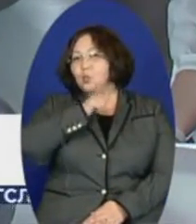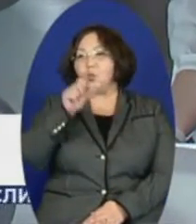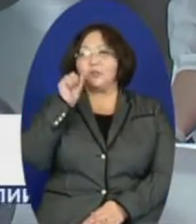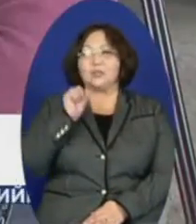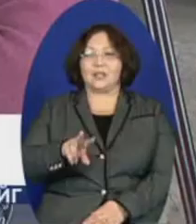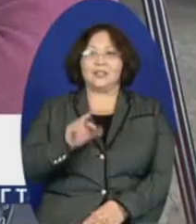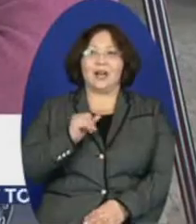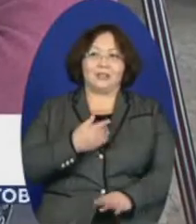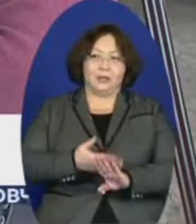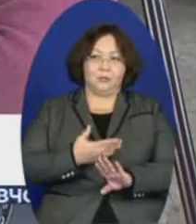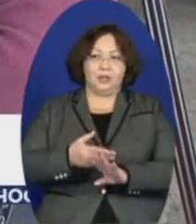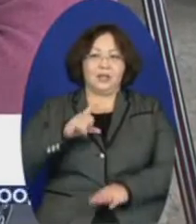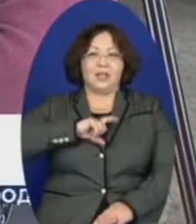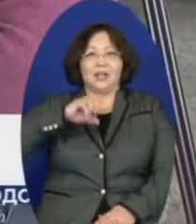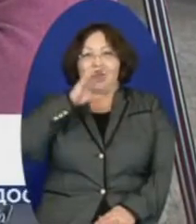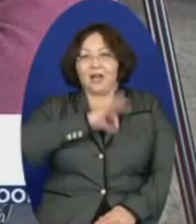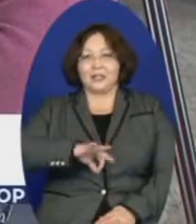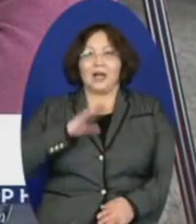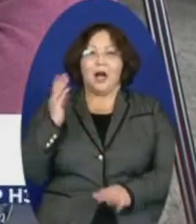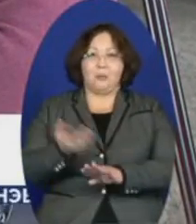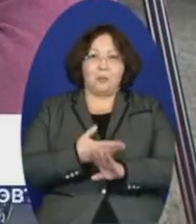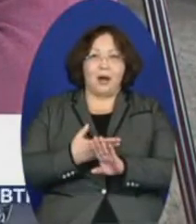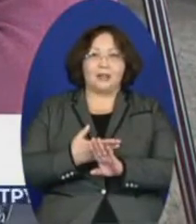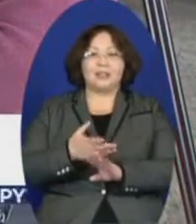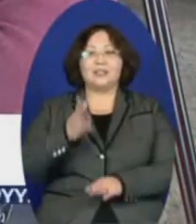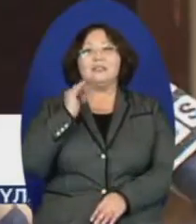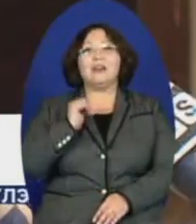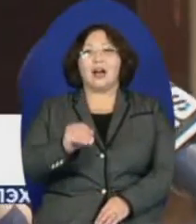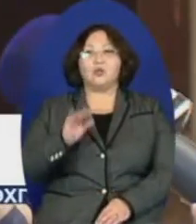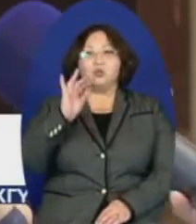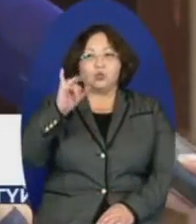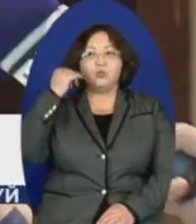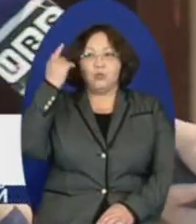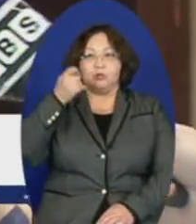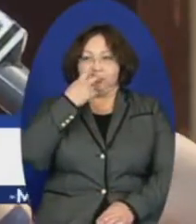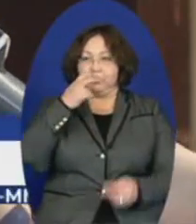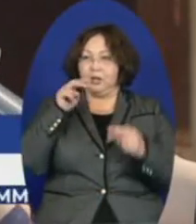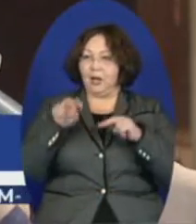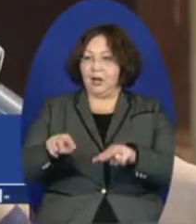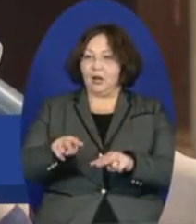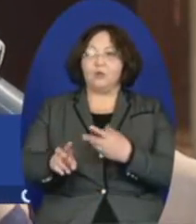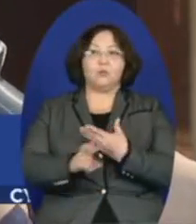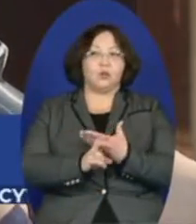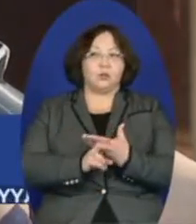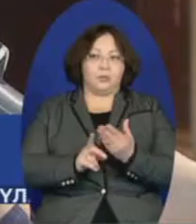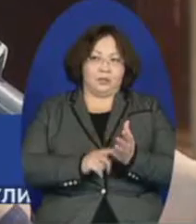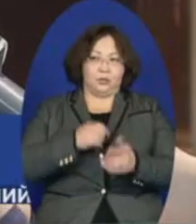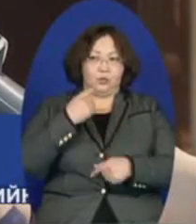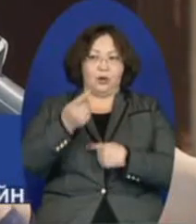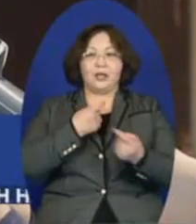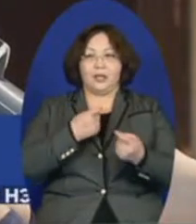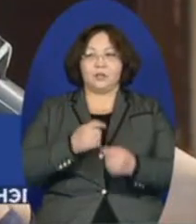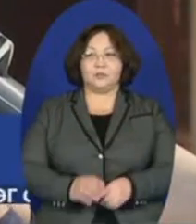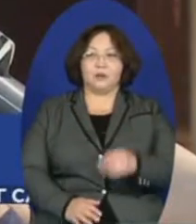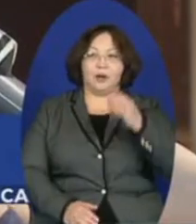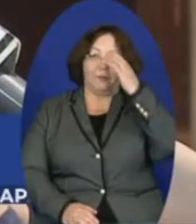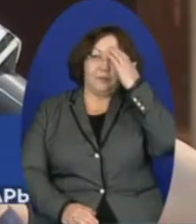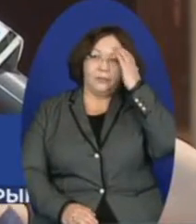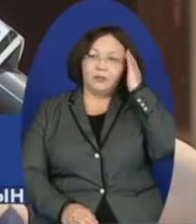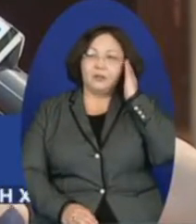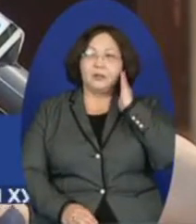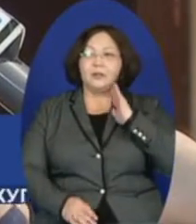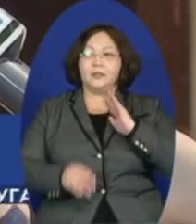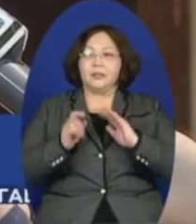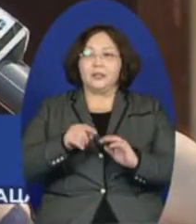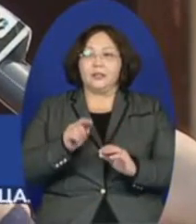эрх ашиг тий одоо үгдийн хамгаалалтыг та нар яаж одоо үзэж байгаа юм бэ? Энэ дээр бол маш болгоомжлж байна гэсэн асуудлыг ярьж байгаа байхгүй юу? Тэгээд тэр нь бол бас яг